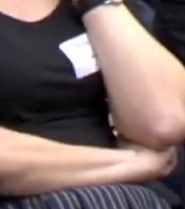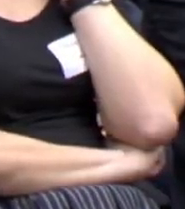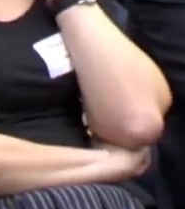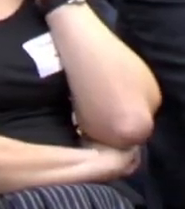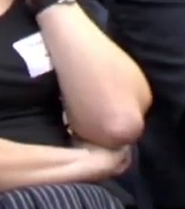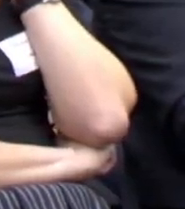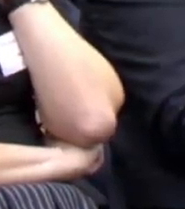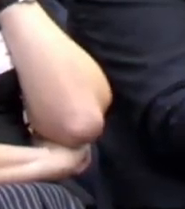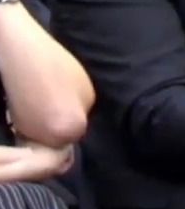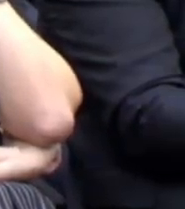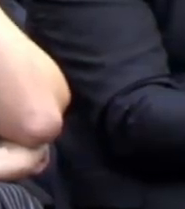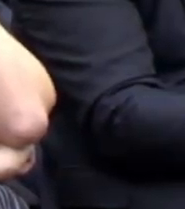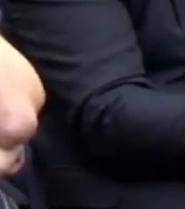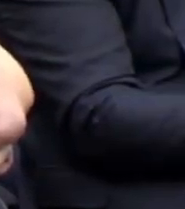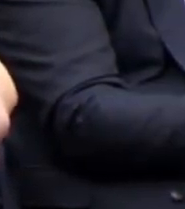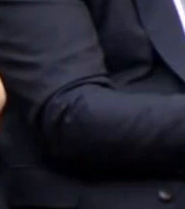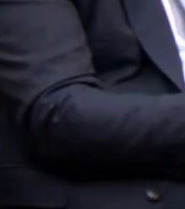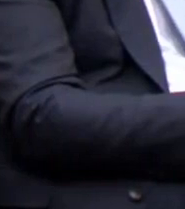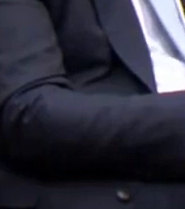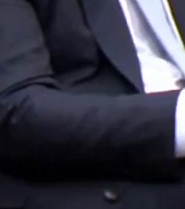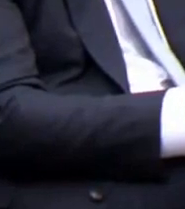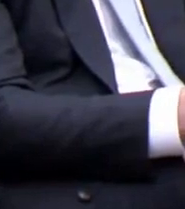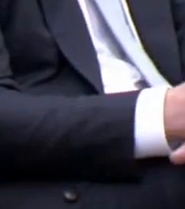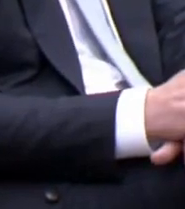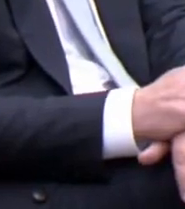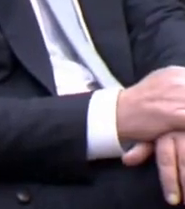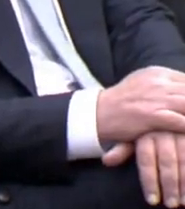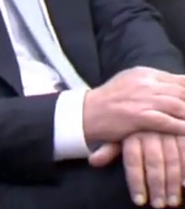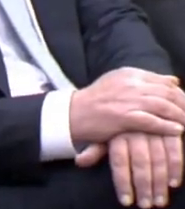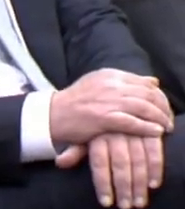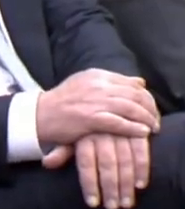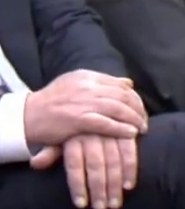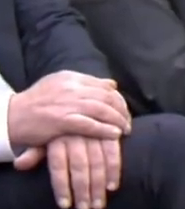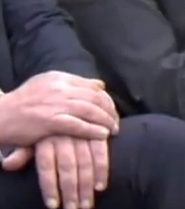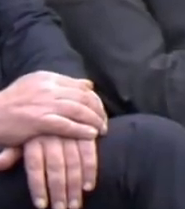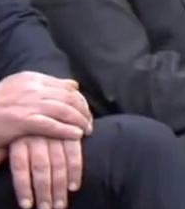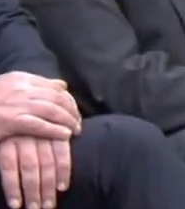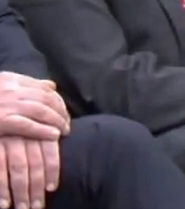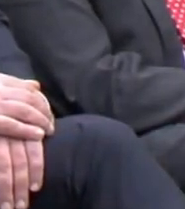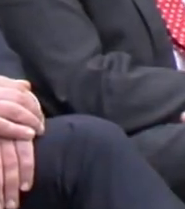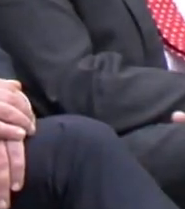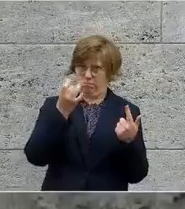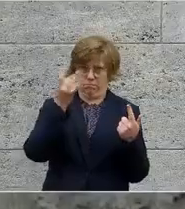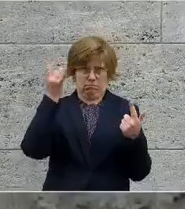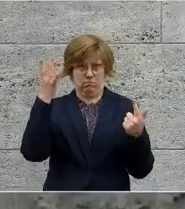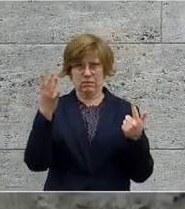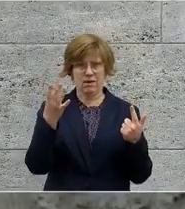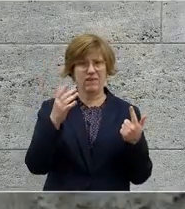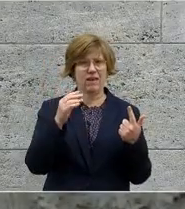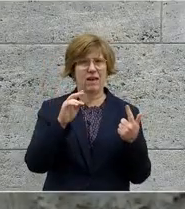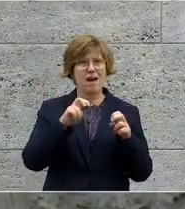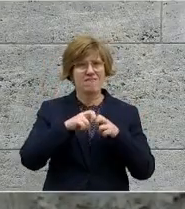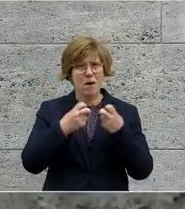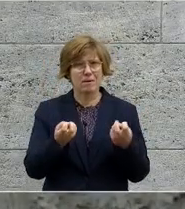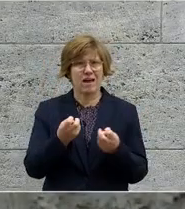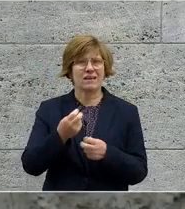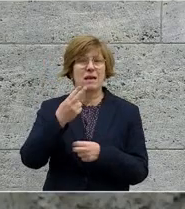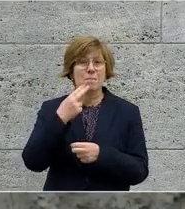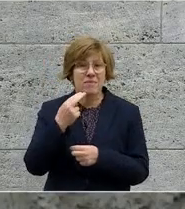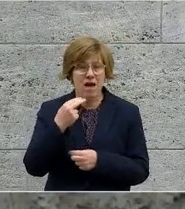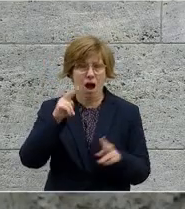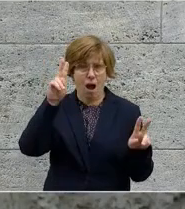zum anderen eine tief empfundene Scham und Empörung über die Verbrechen, die im Namen